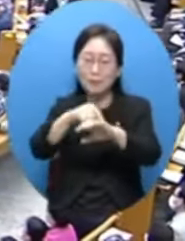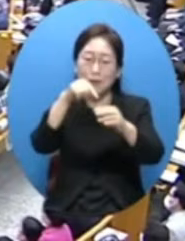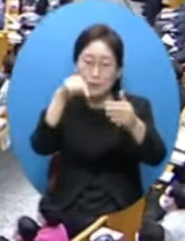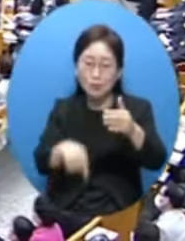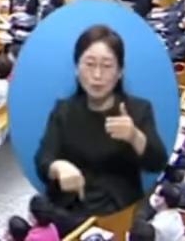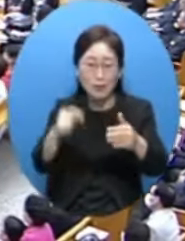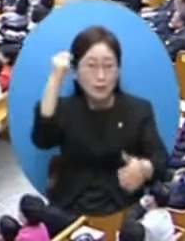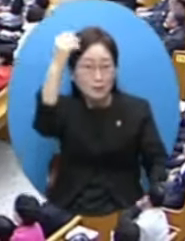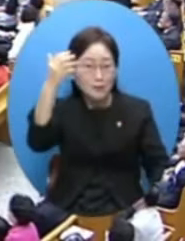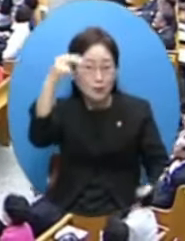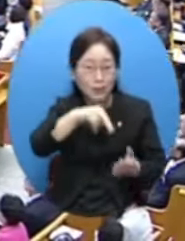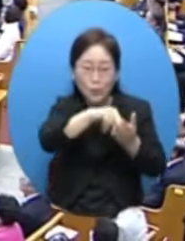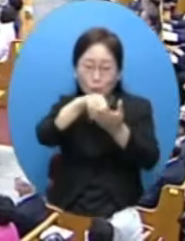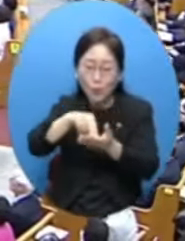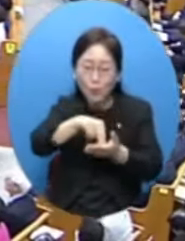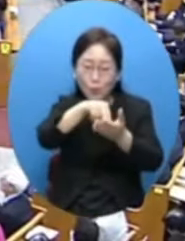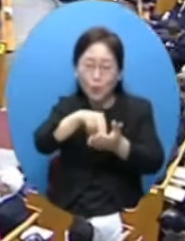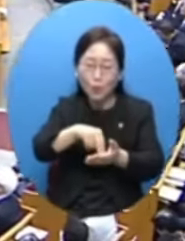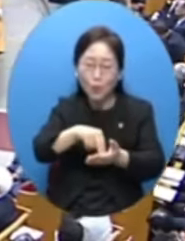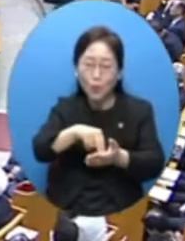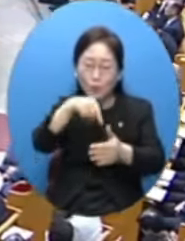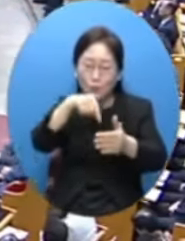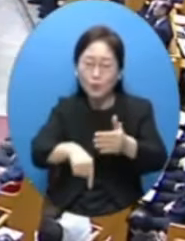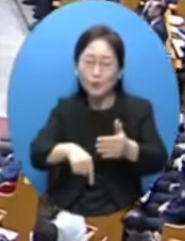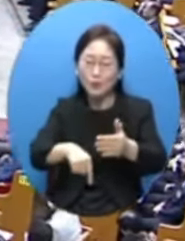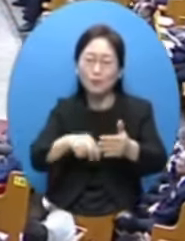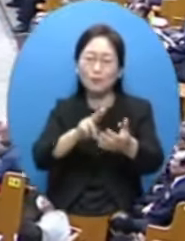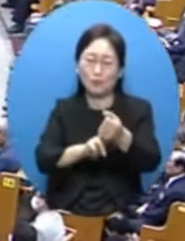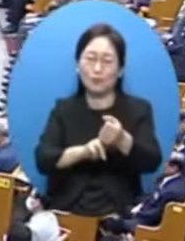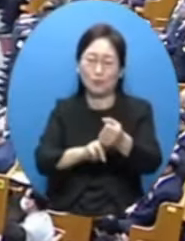영적인 고독이 자리 잡고 있기 때문인 것입니다.